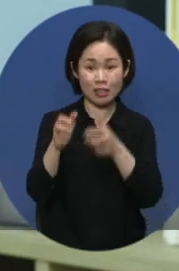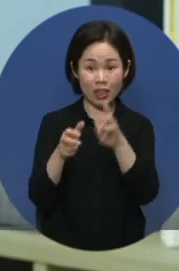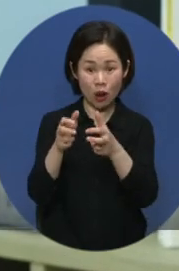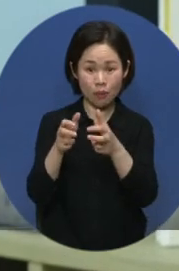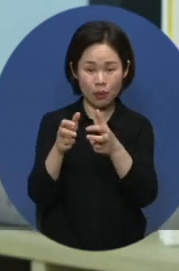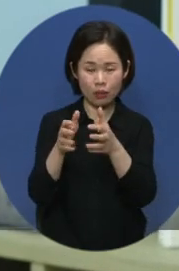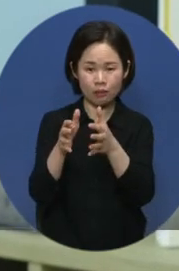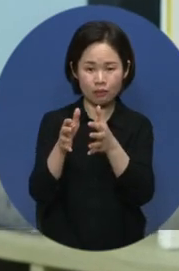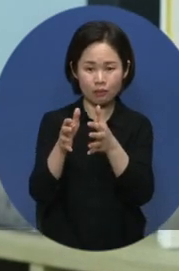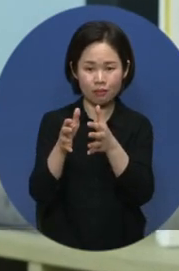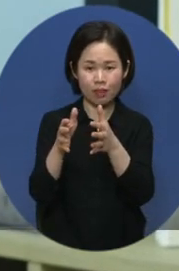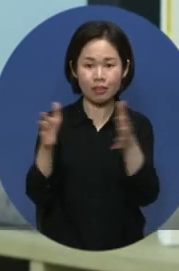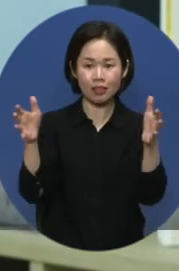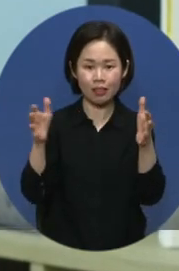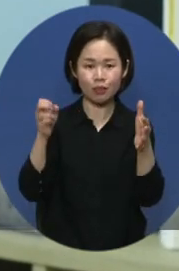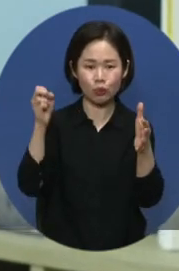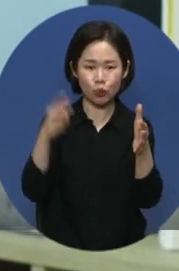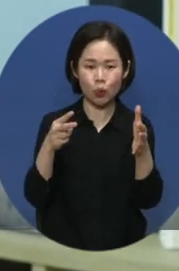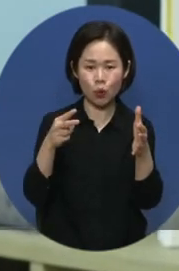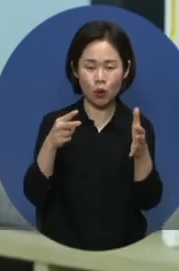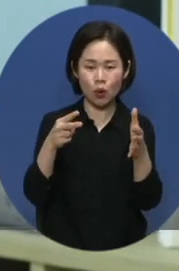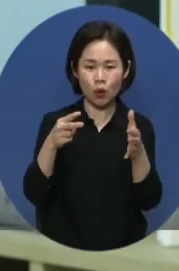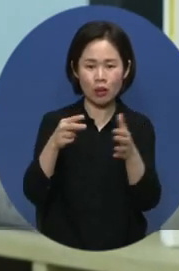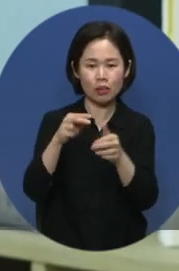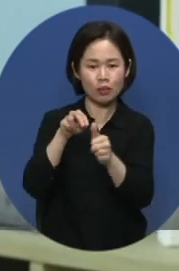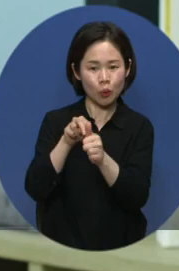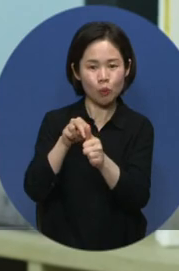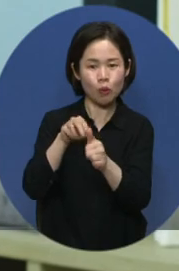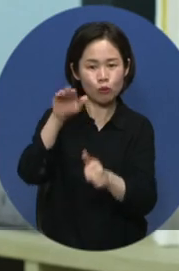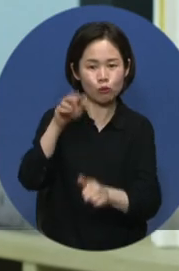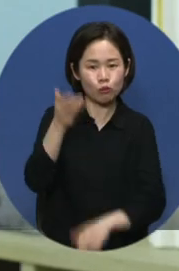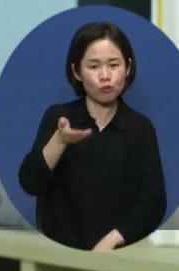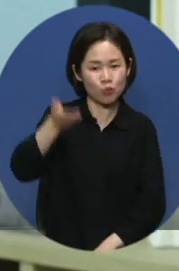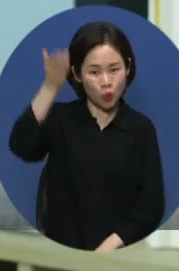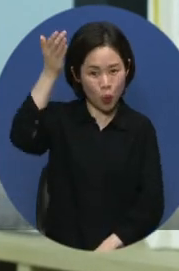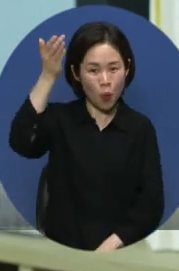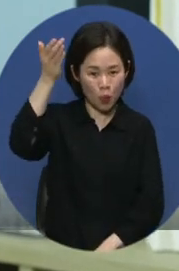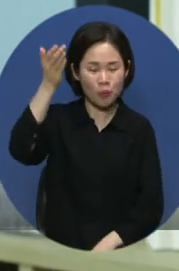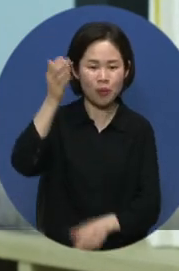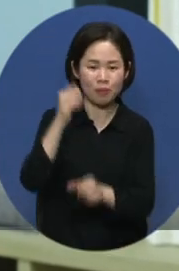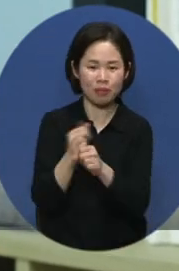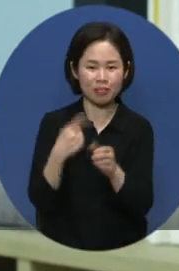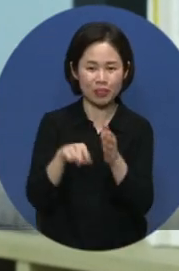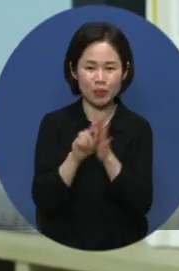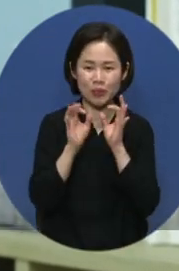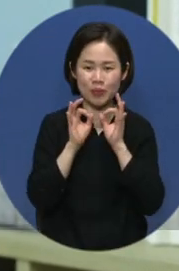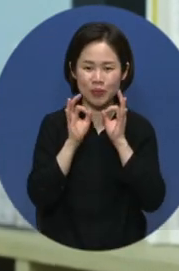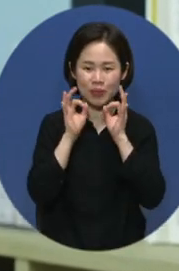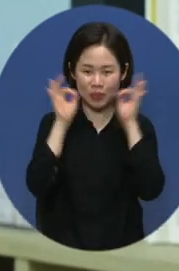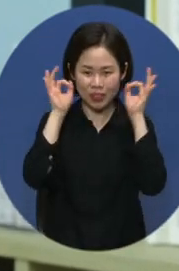아니라 콘텐츠의 질을 좀 성장할 수 있는 해가 될 수 있도록 노력을 할 예정입니다.